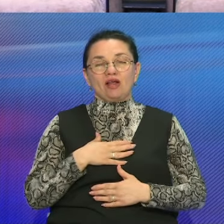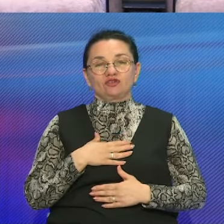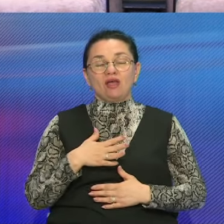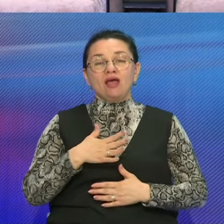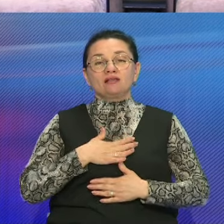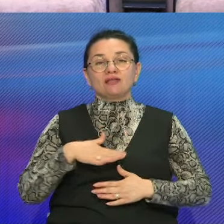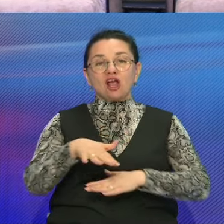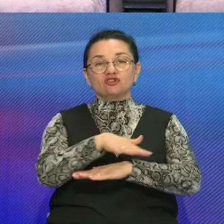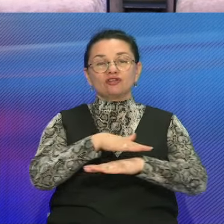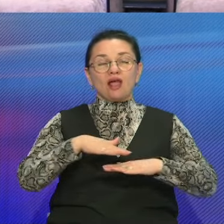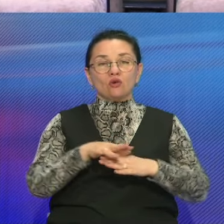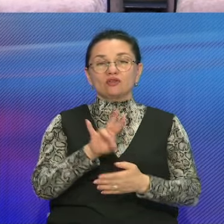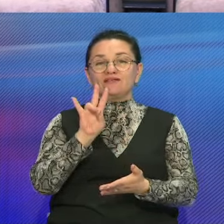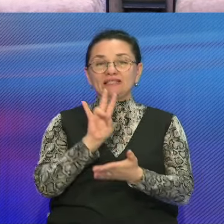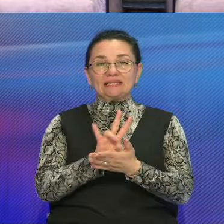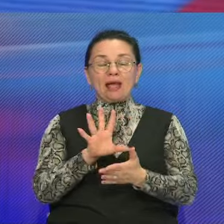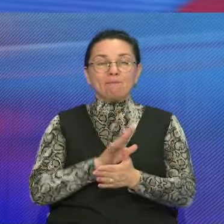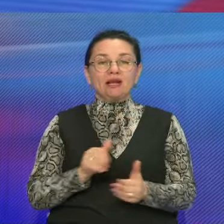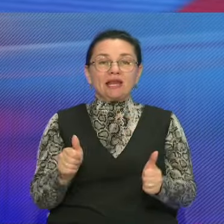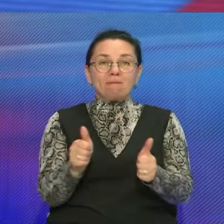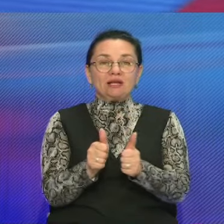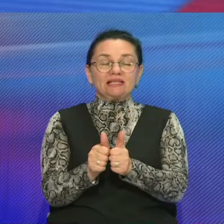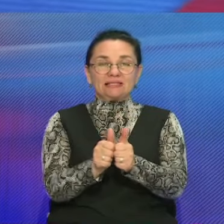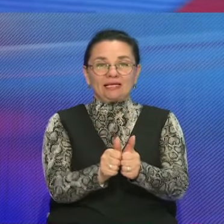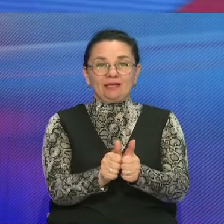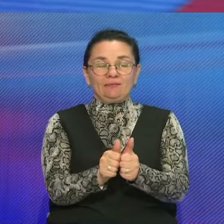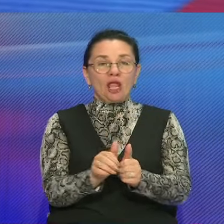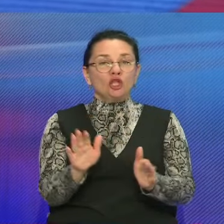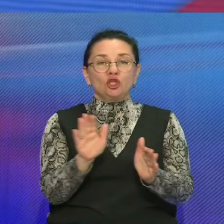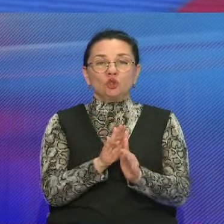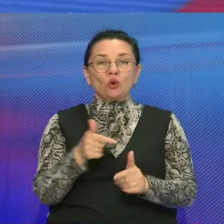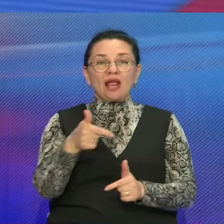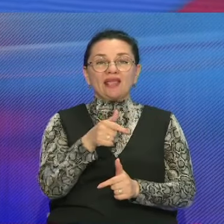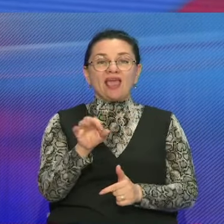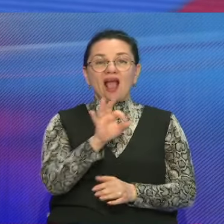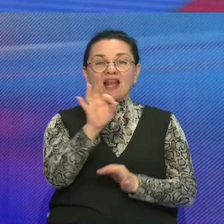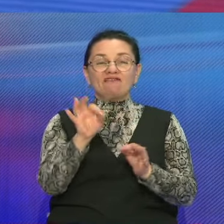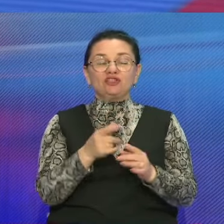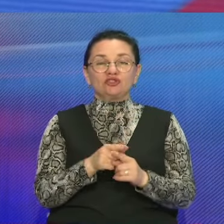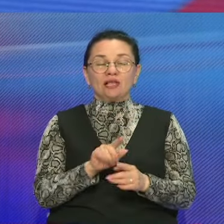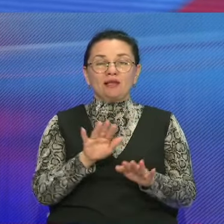были близки, и дело не только и не столько в географической близости. У нас было